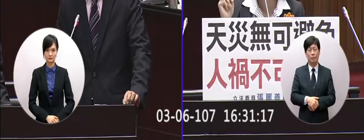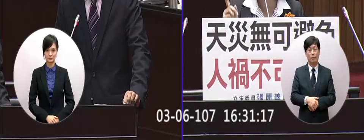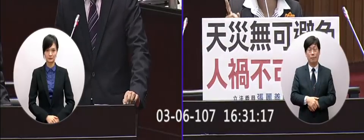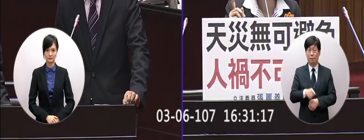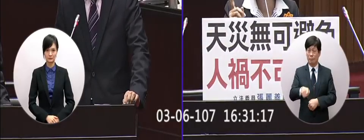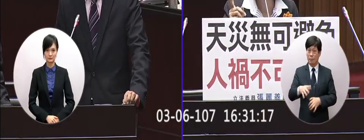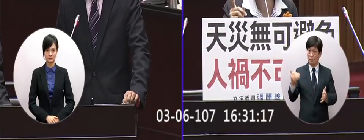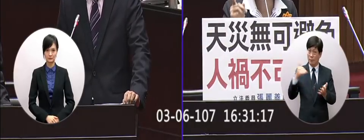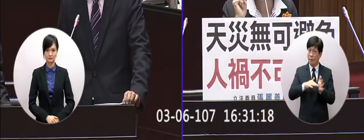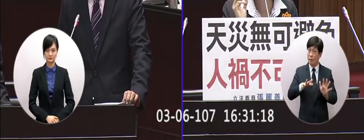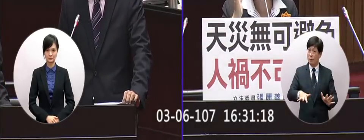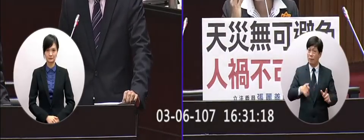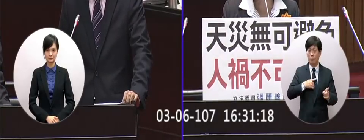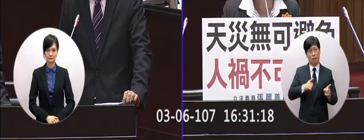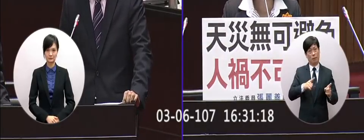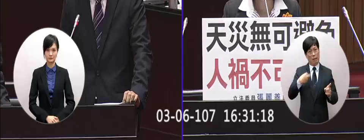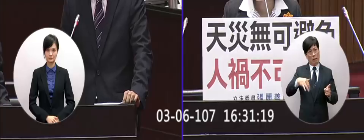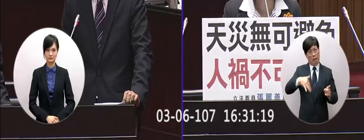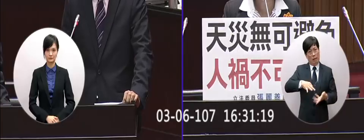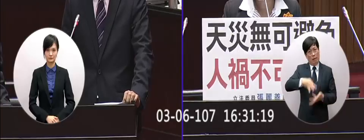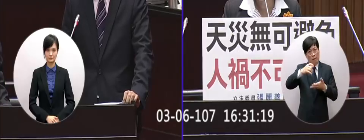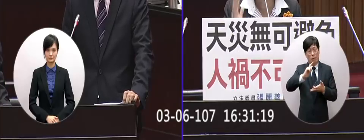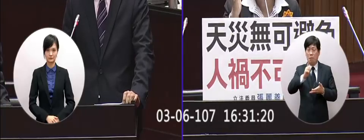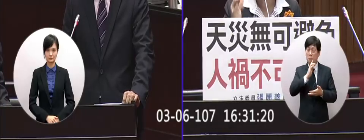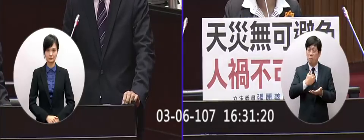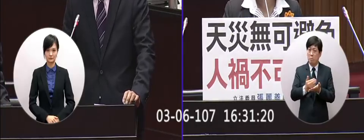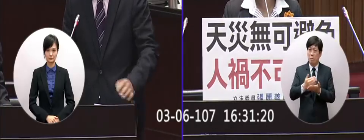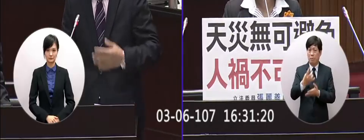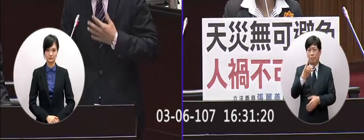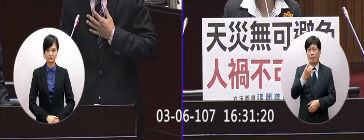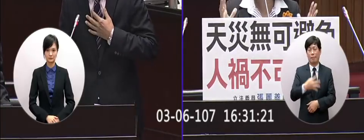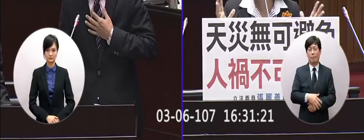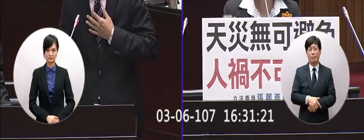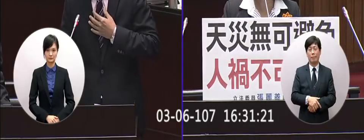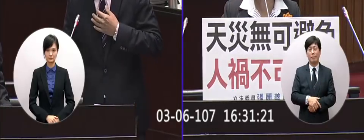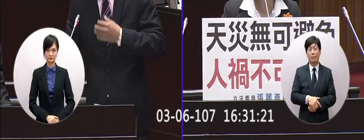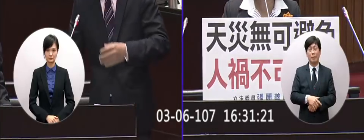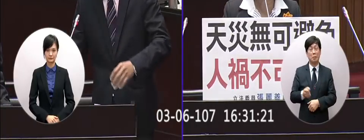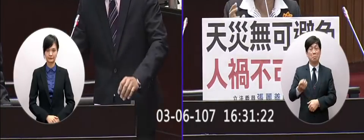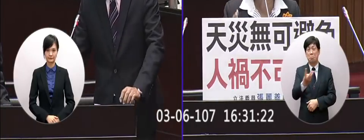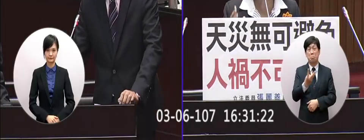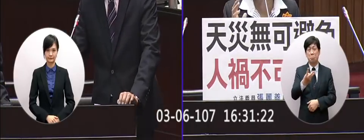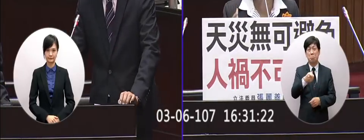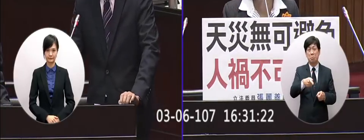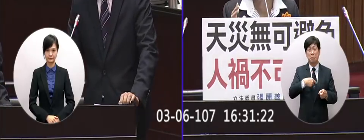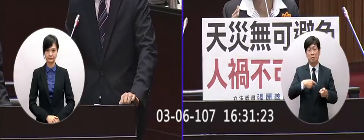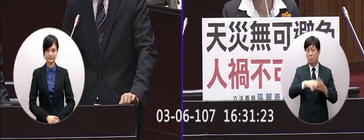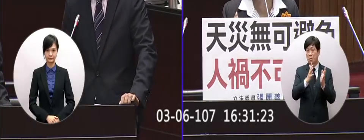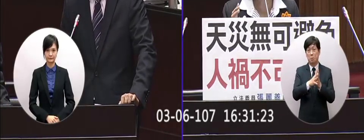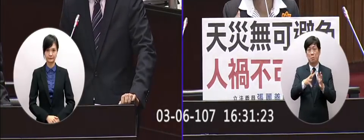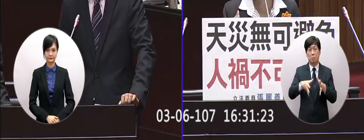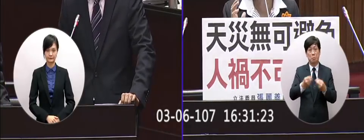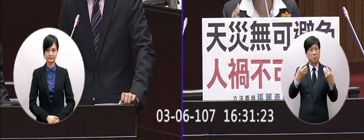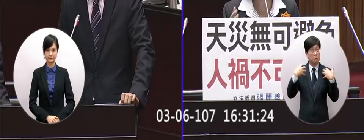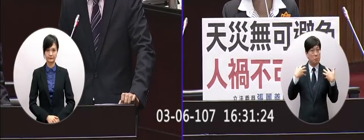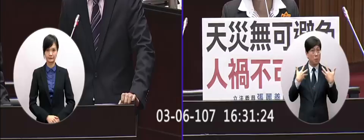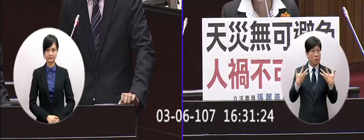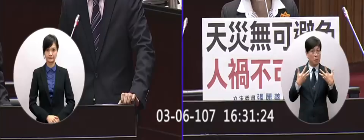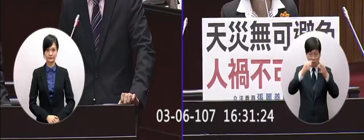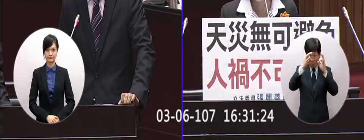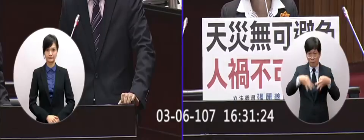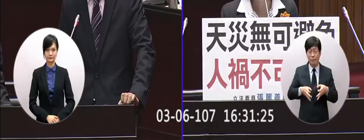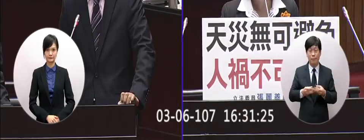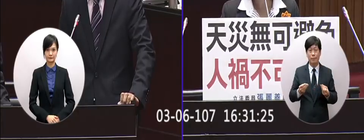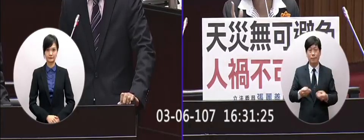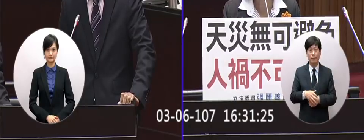这个部分到现在目前你都没有办法提出诚意。好，那你们这三个单位完全都不负起检讨